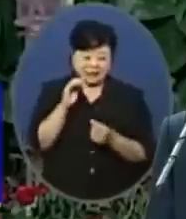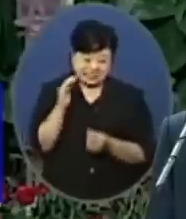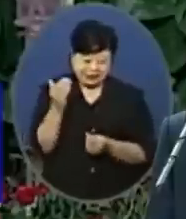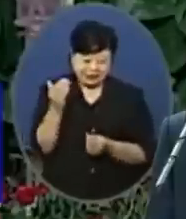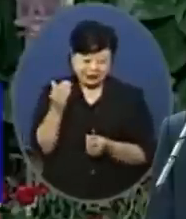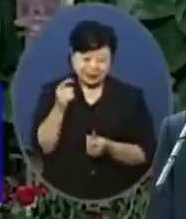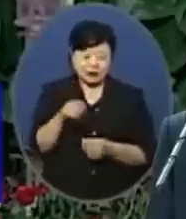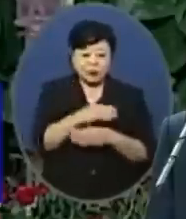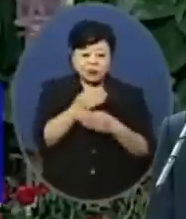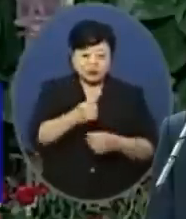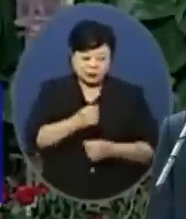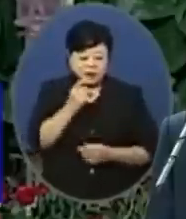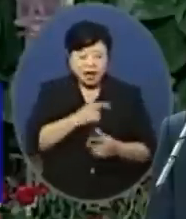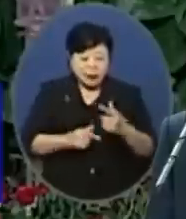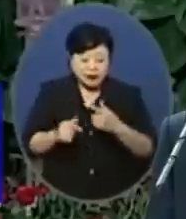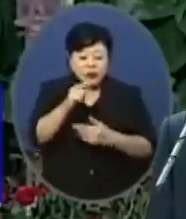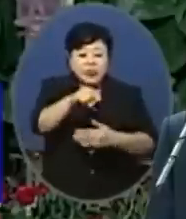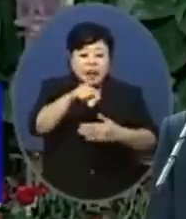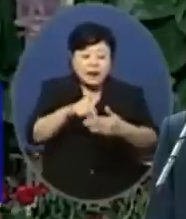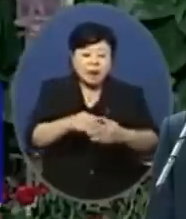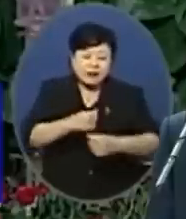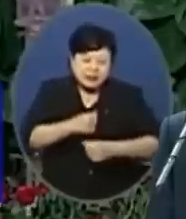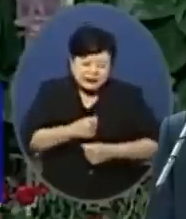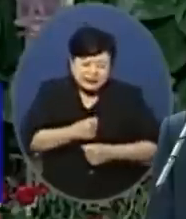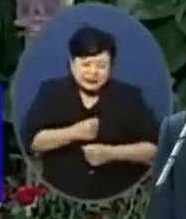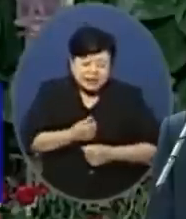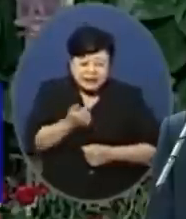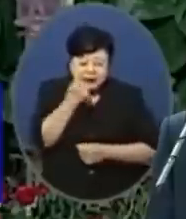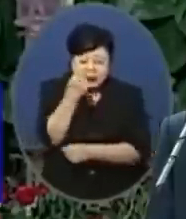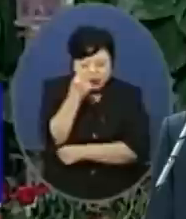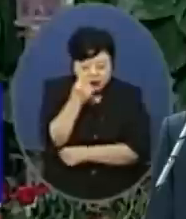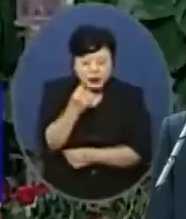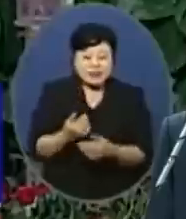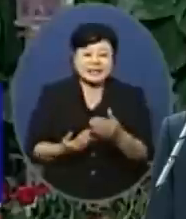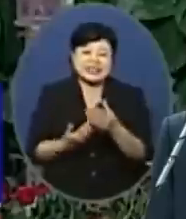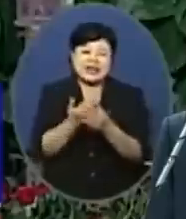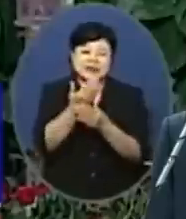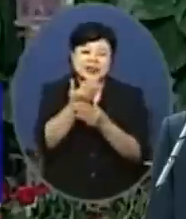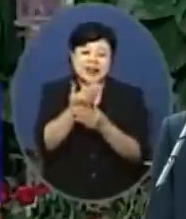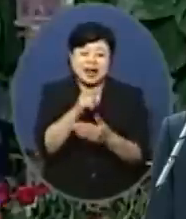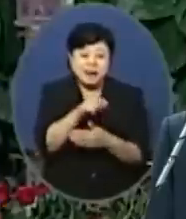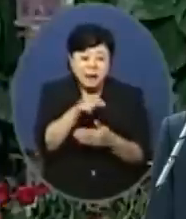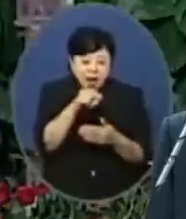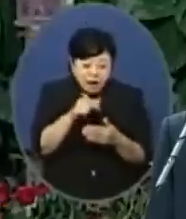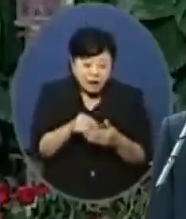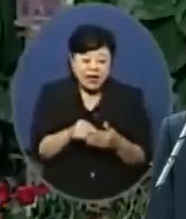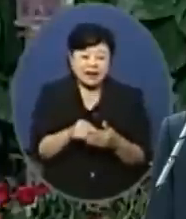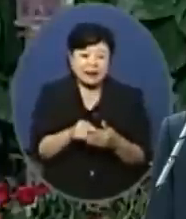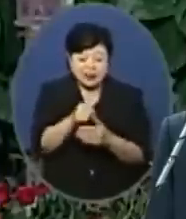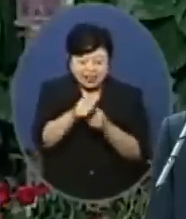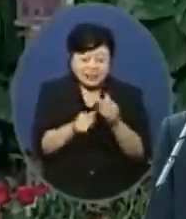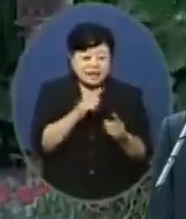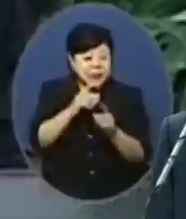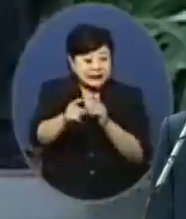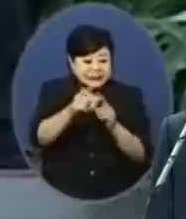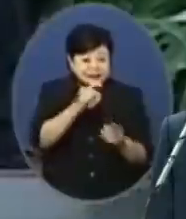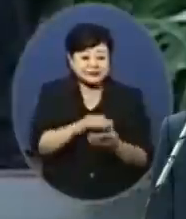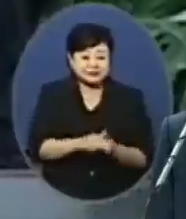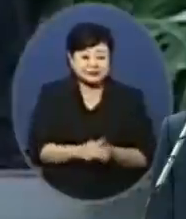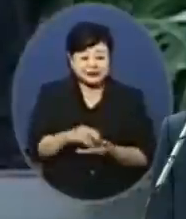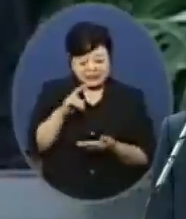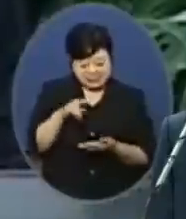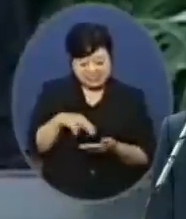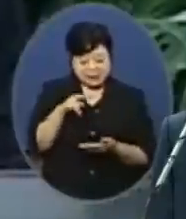됨이라. 모든 지킬 만한 것 중에 더욱 내 마음을 지켜라. 생명이 그러니 이에서 남이니라. 내 마음에 하나님 말씀을